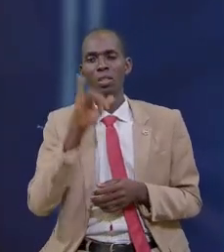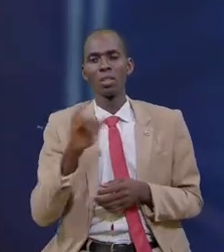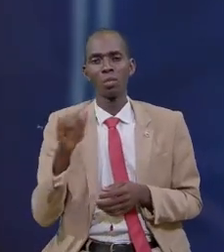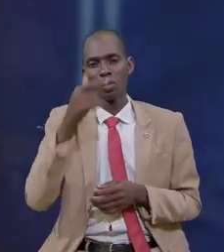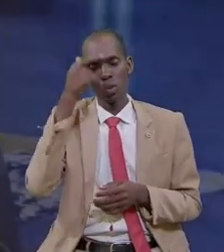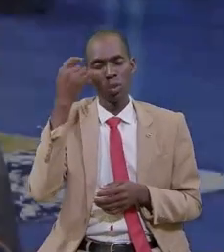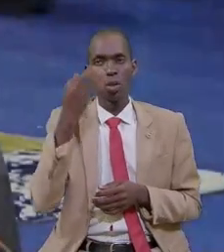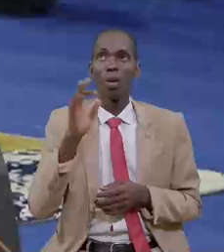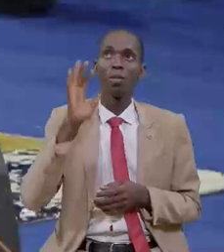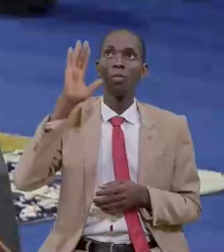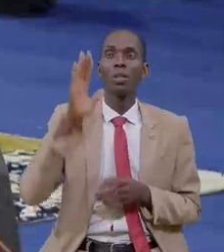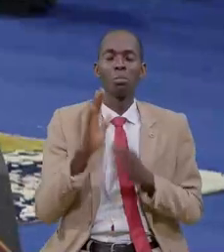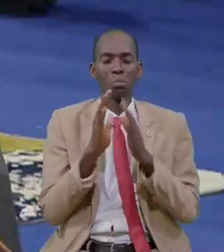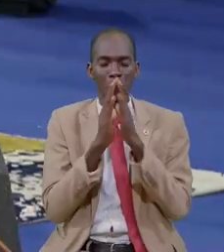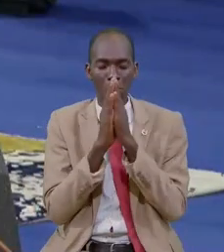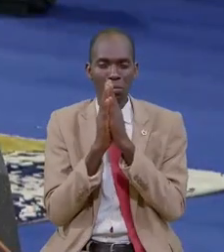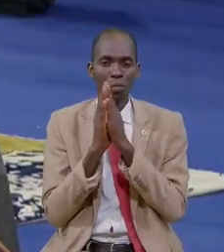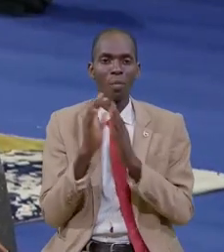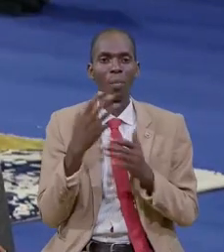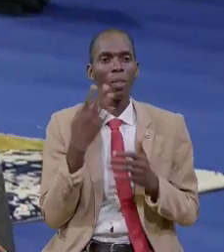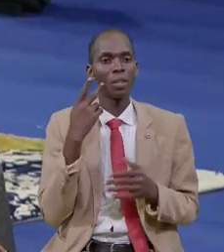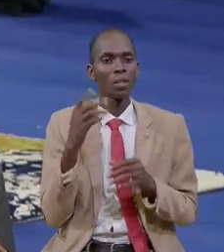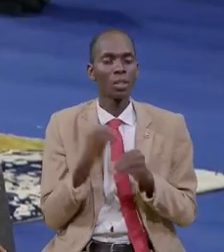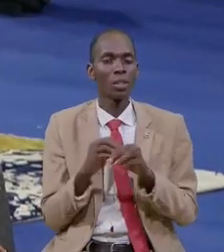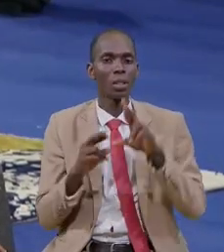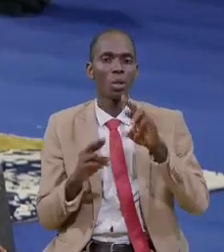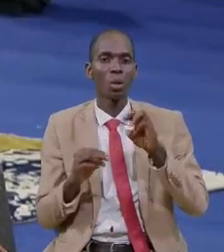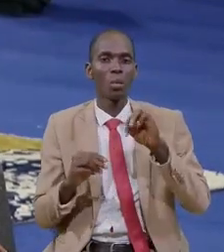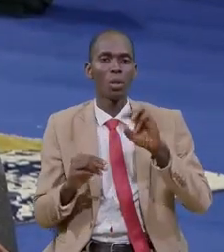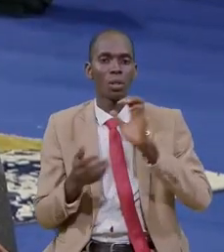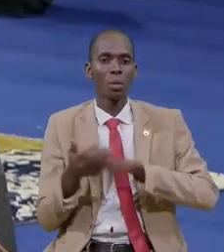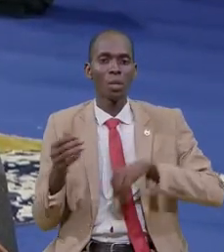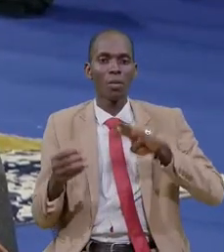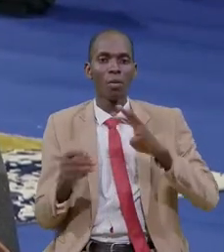de son intercession. Voyons ceci en Romains au chapitre 4.